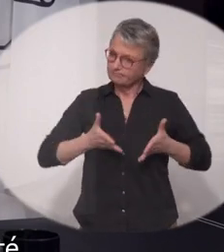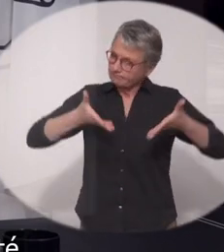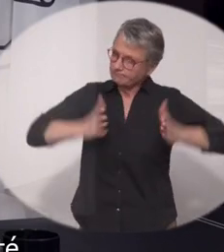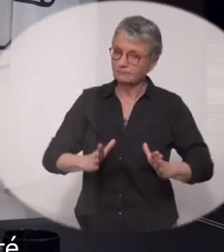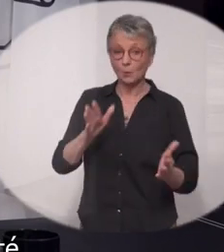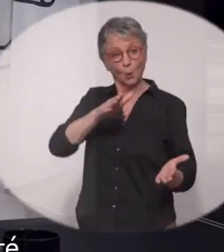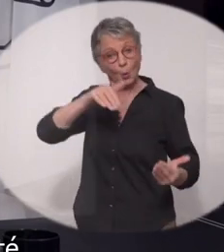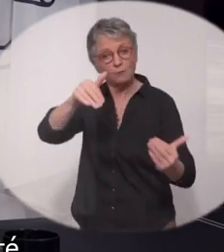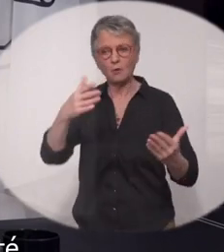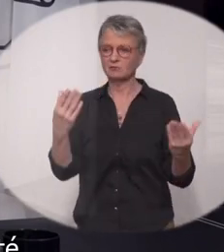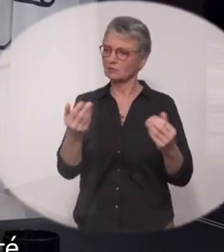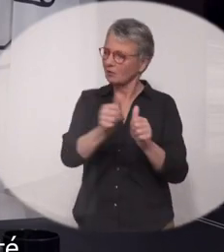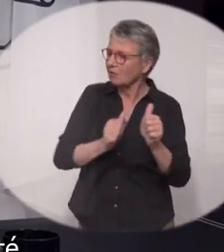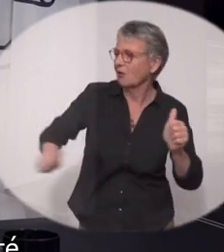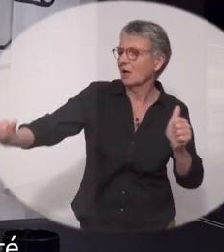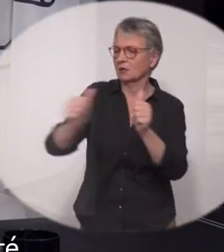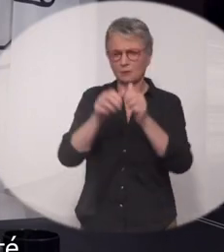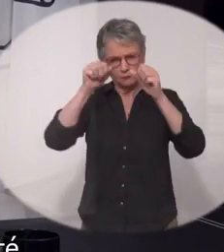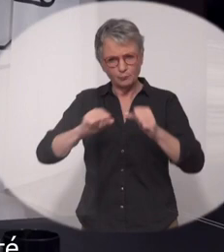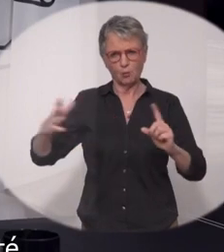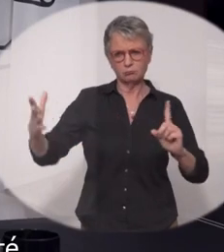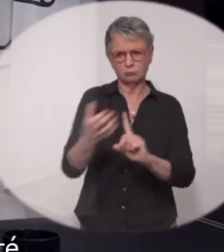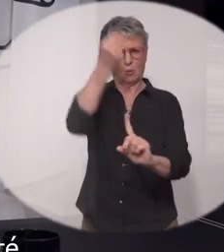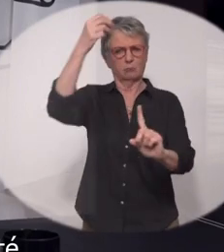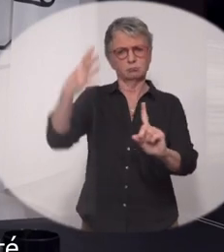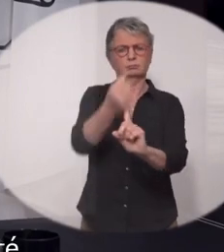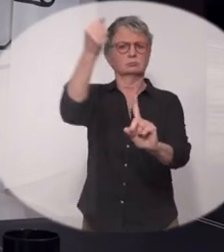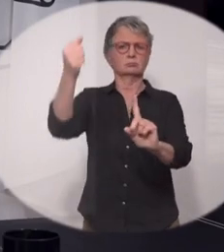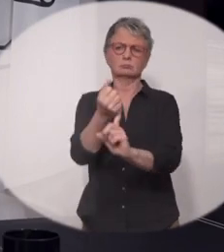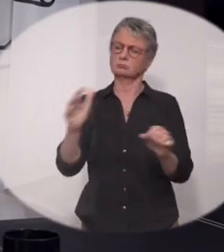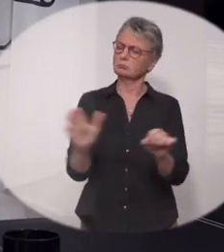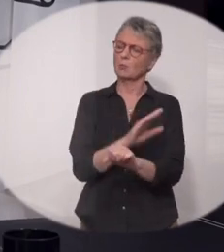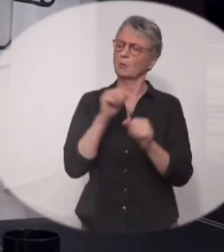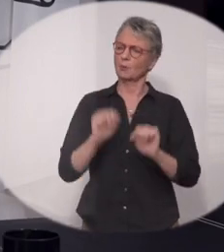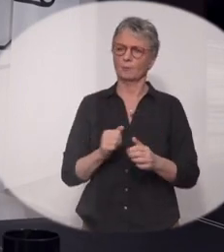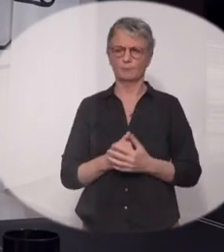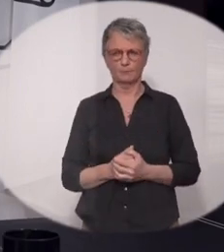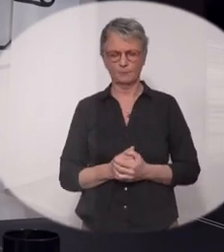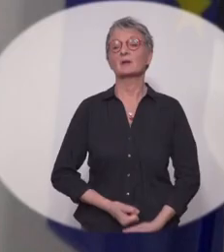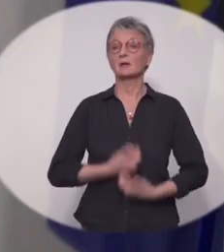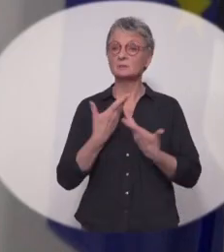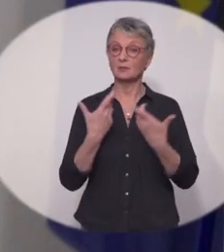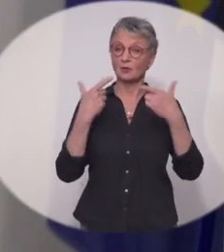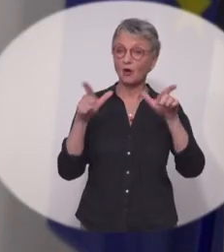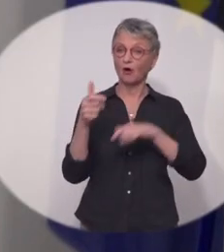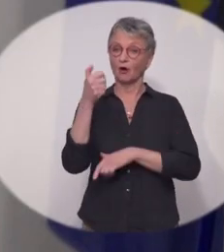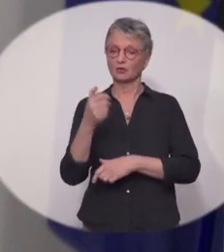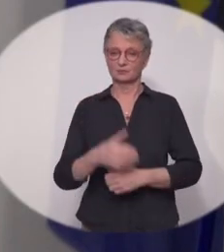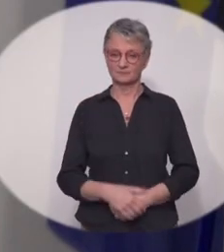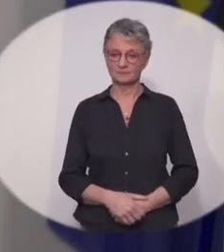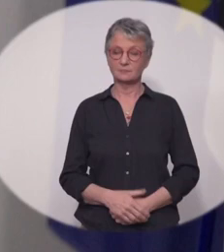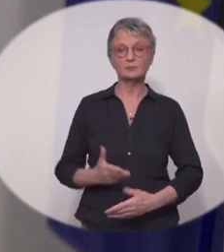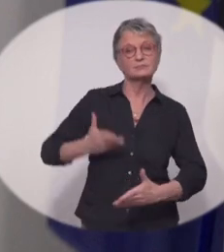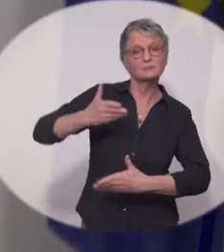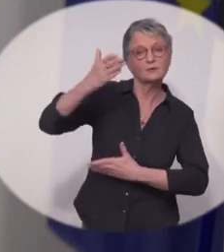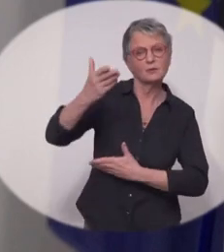collective à atteindre ses objectifs son total dauman et géographe affronter dib et